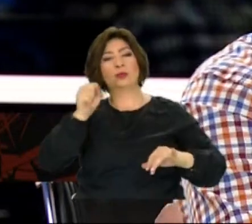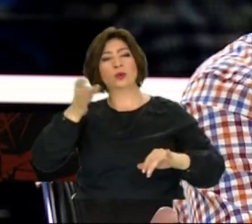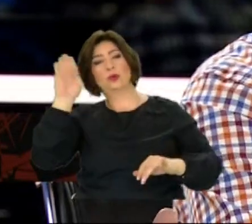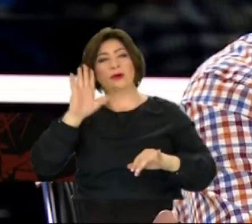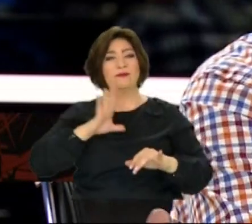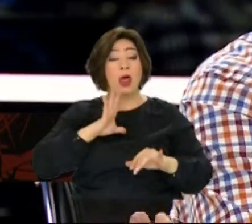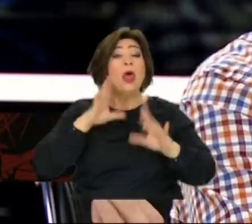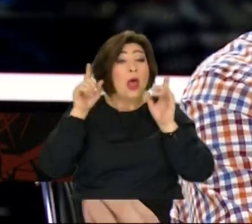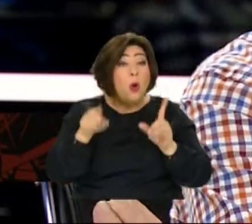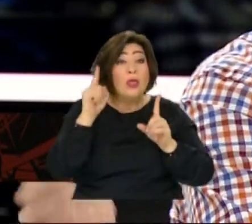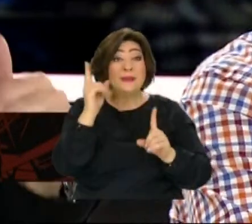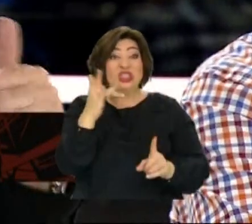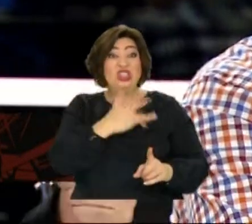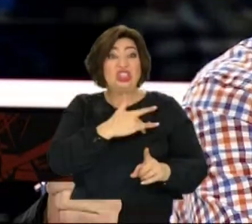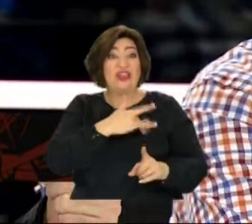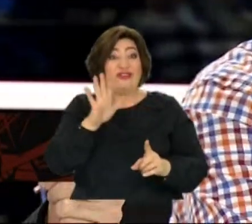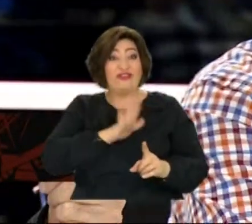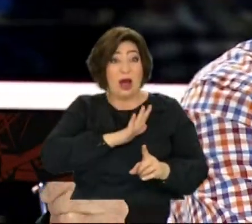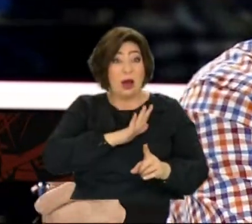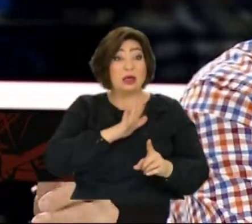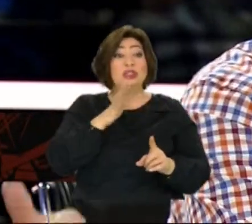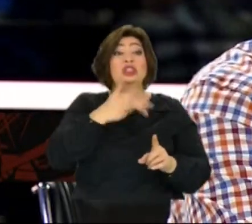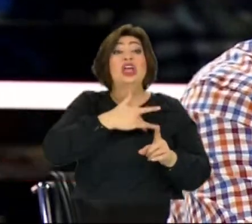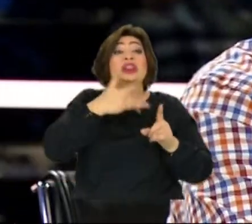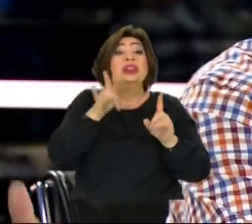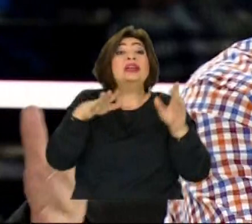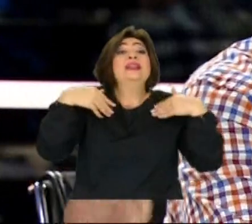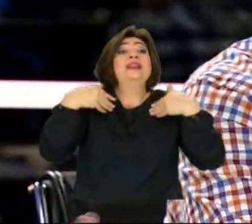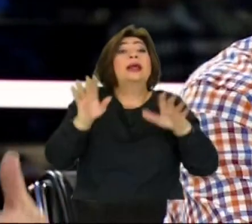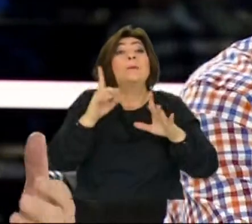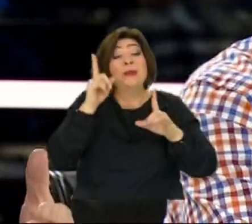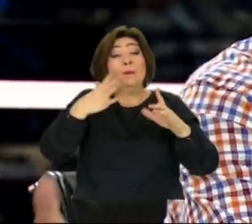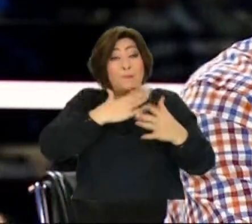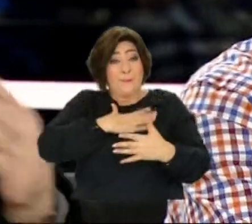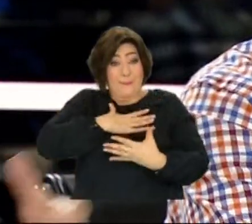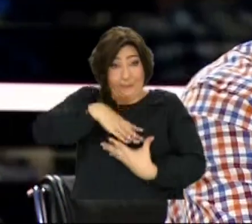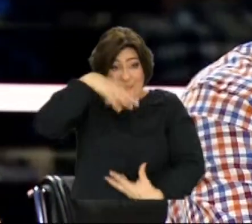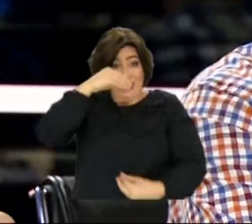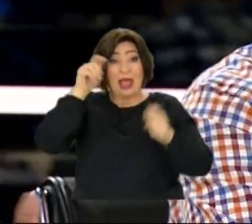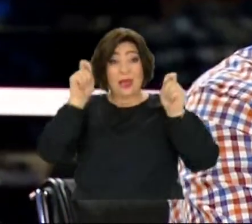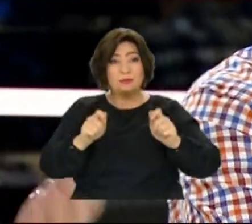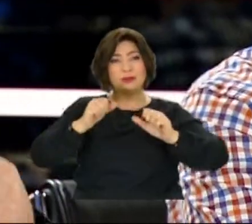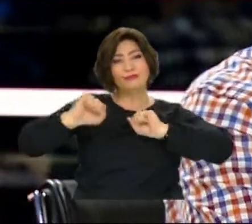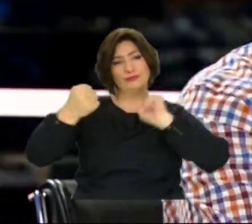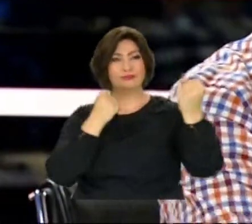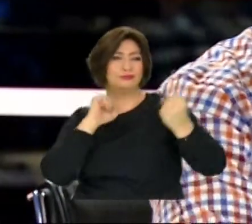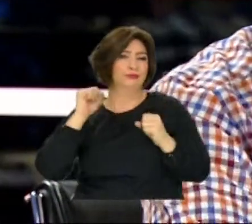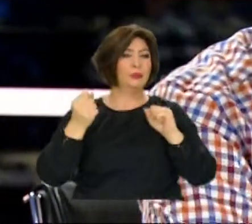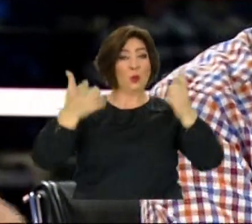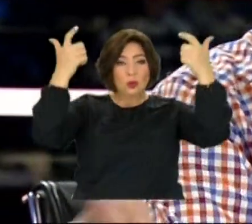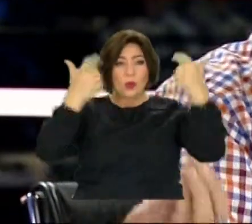orada bir canlılık var ama bu sadece bir canlılık değil. Aynı zamanda beden ile yapılmış egzersizlerin